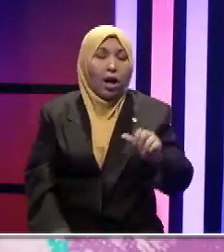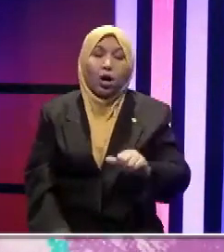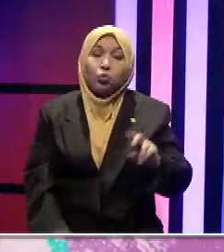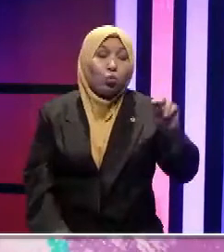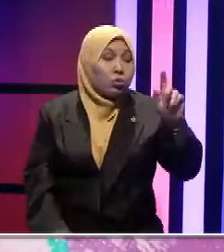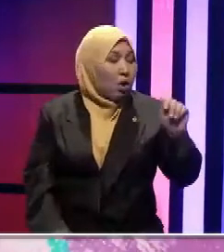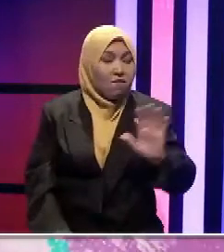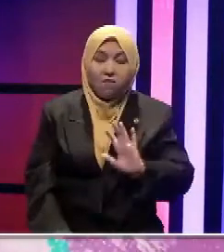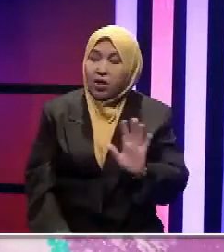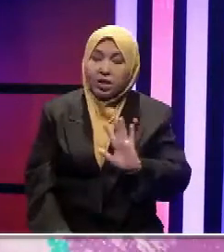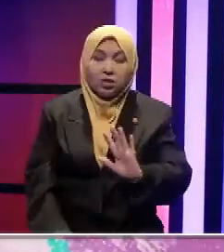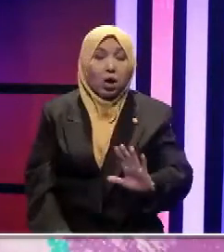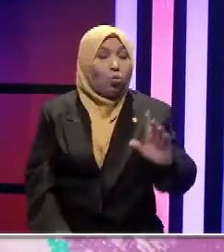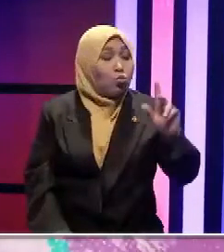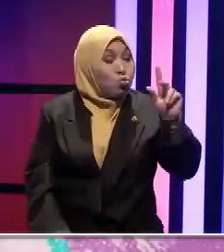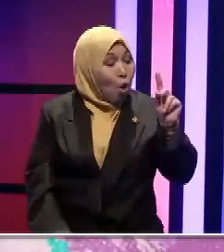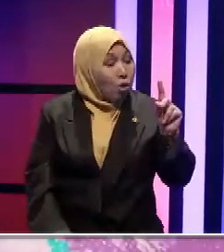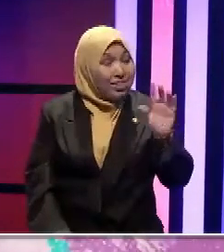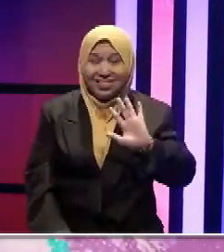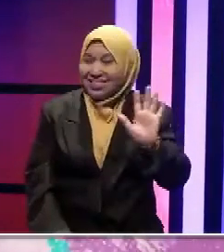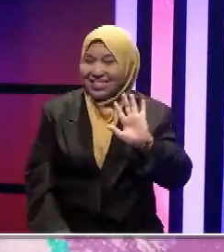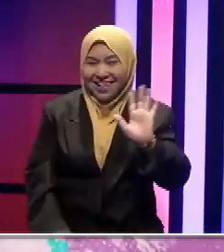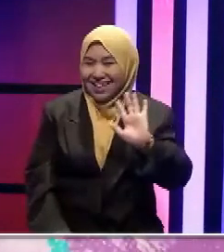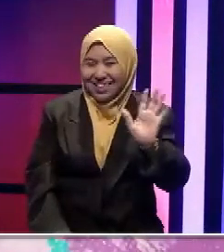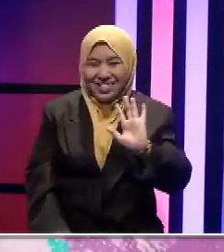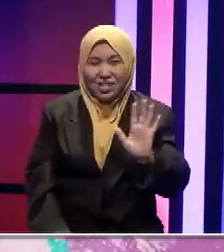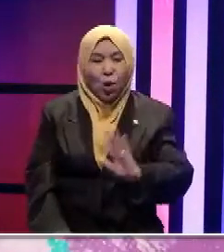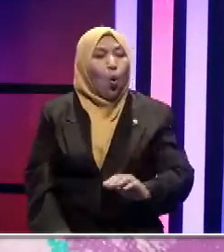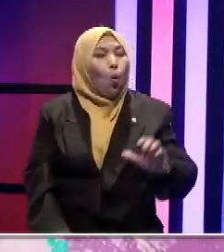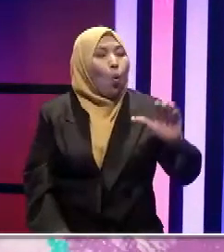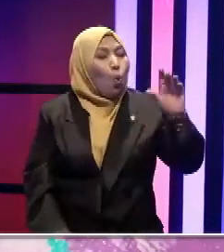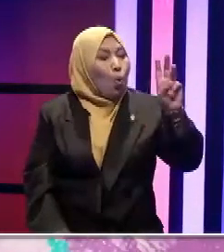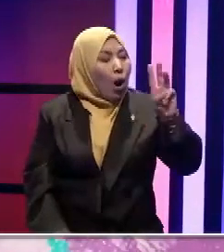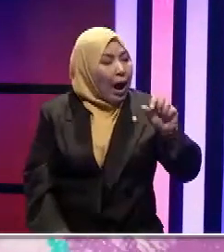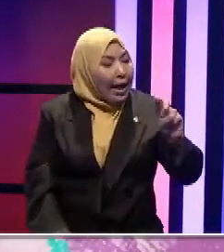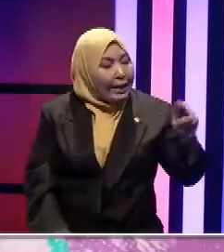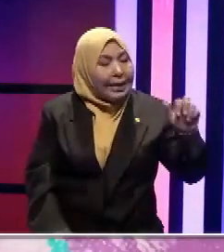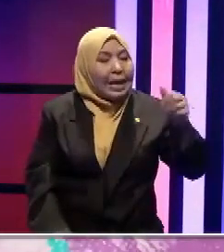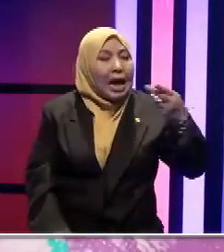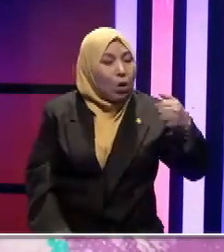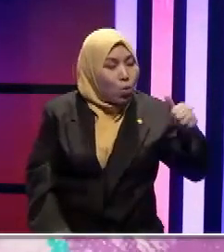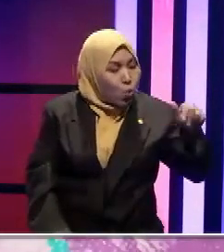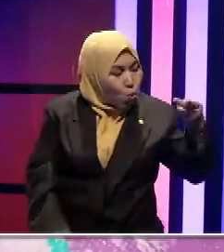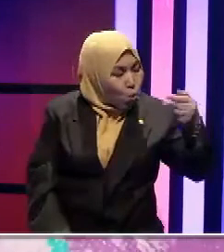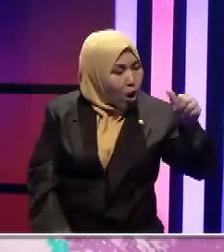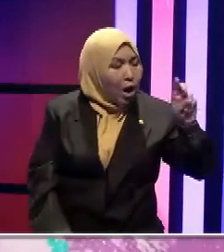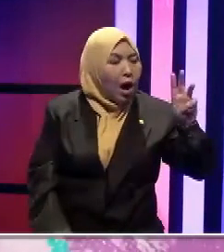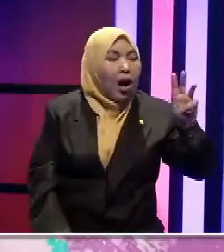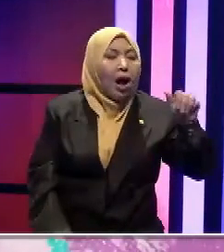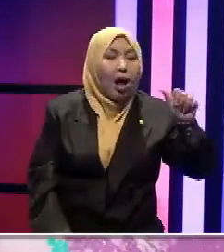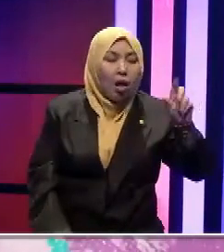tapi boat tidak ada Qalqalah wa-an nah uh Uwa